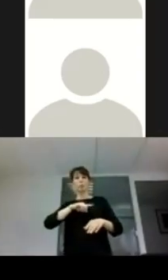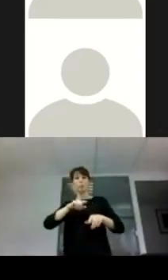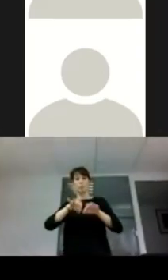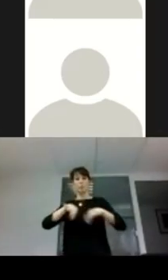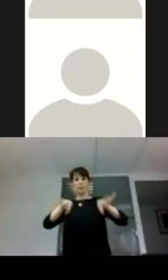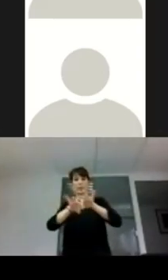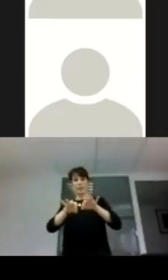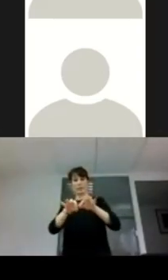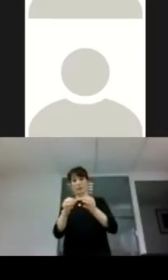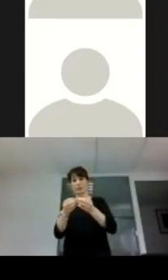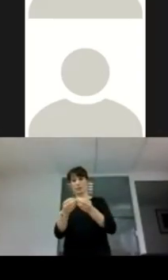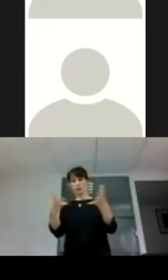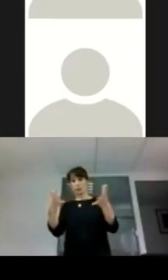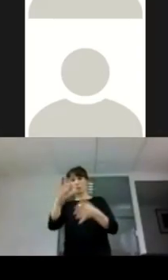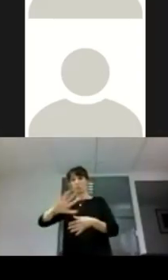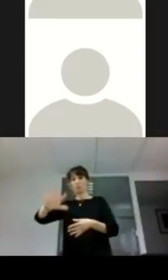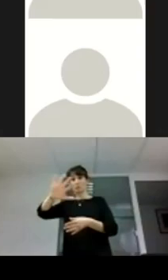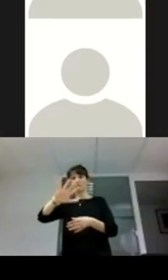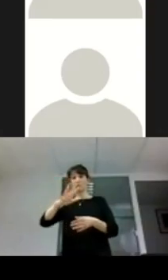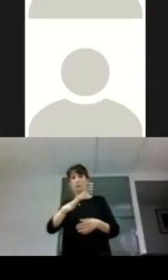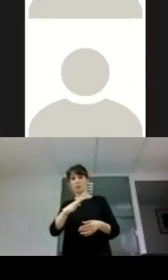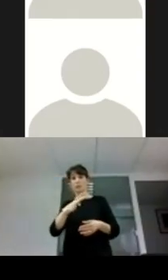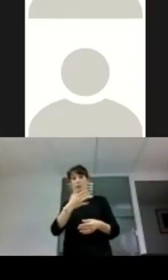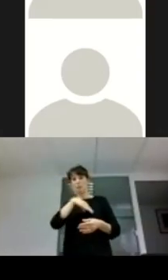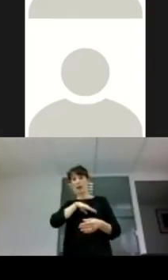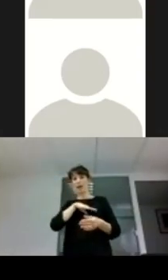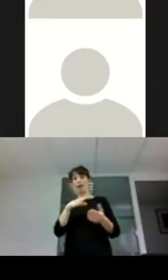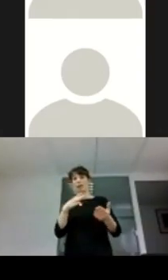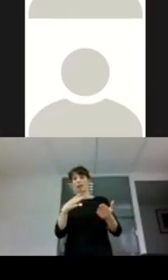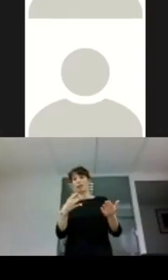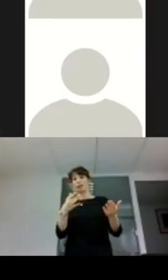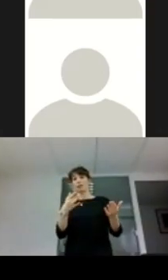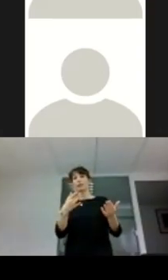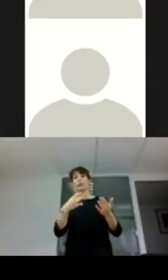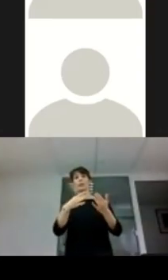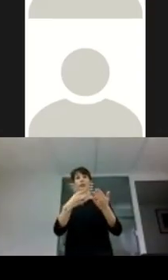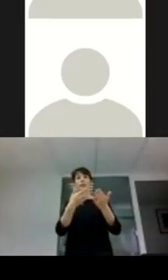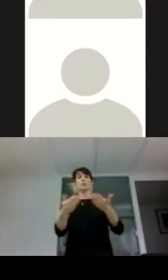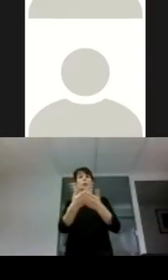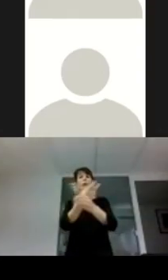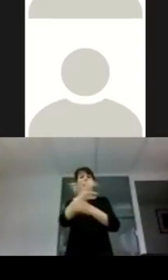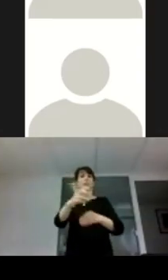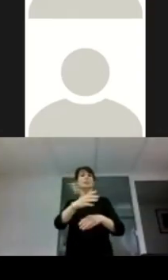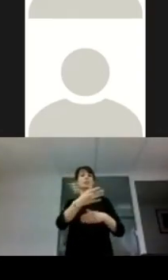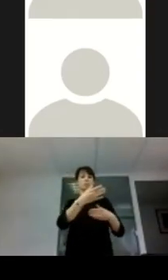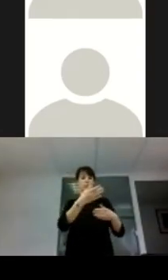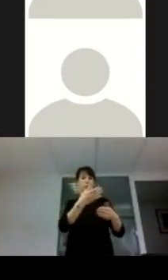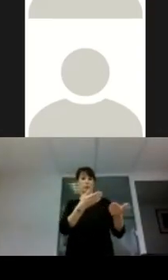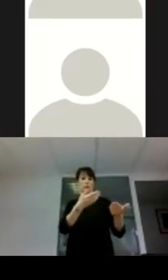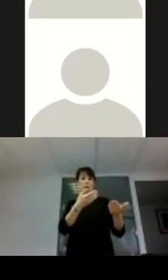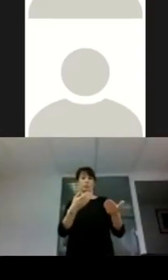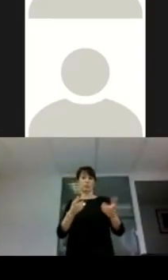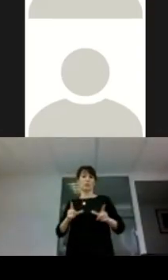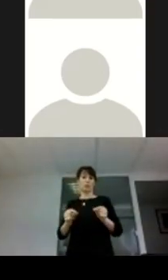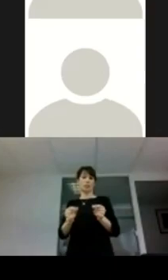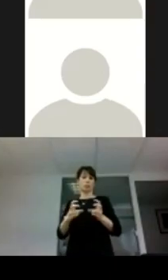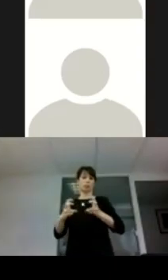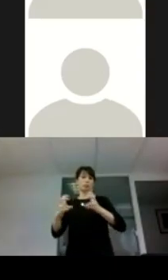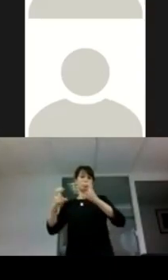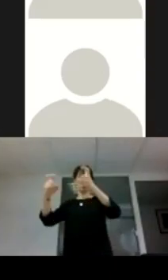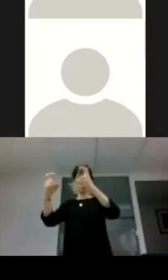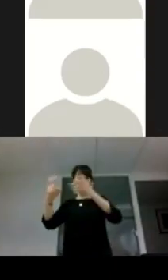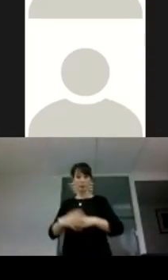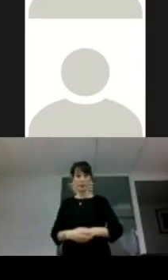dire, développés, les pays occidentaux, du fait des facteurs de risque qui ont été exposés par le docteur